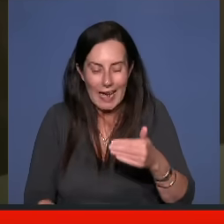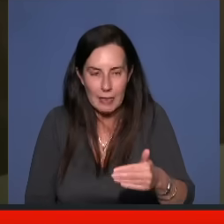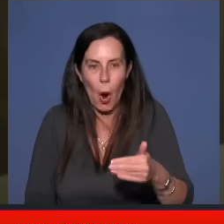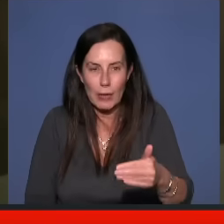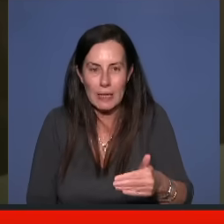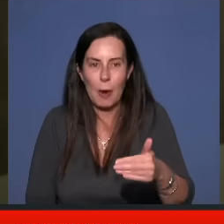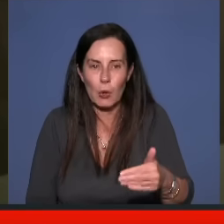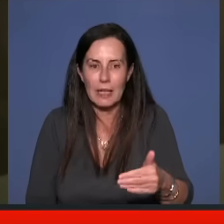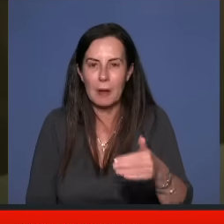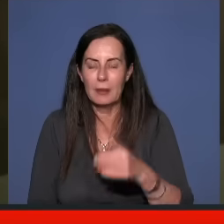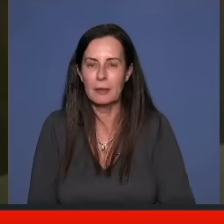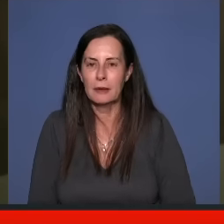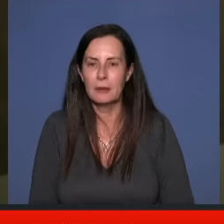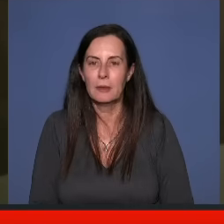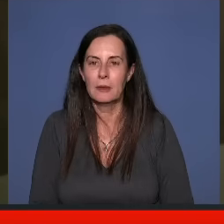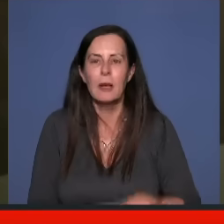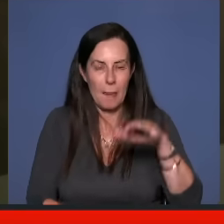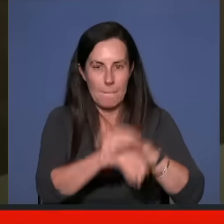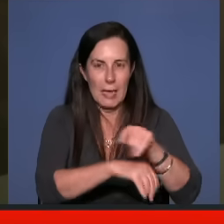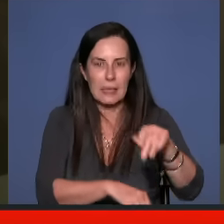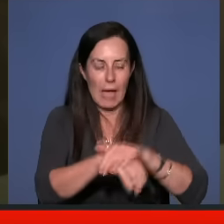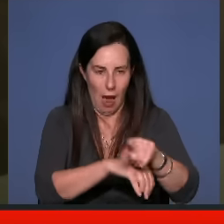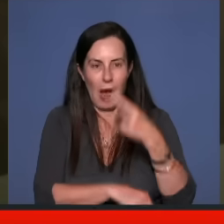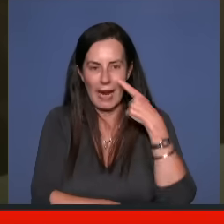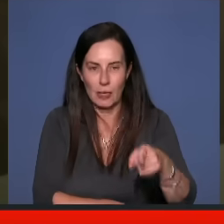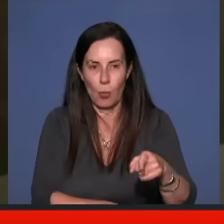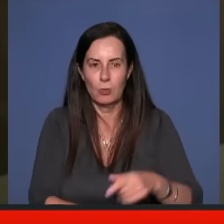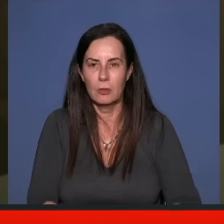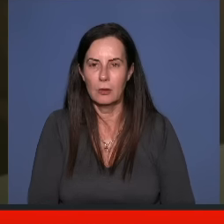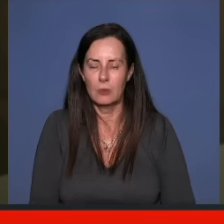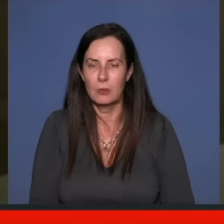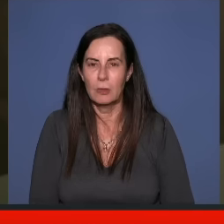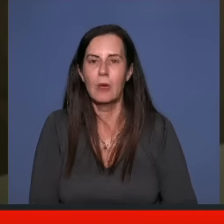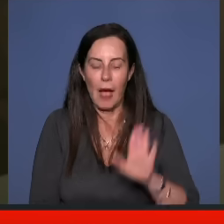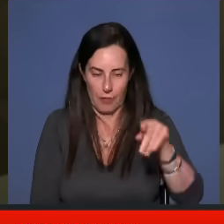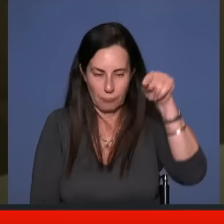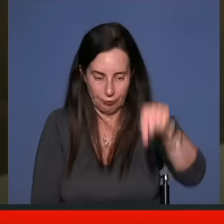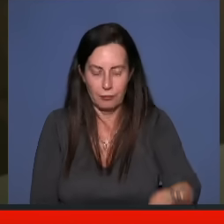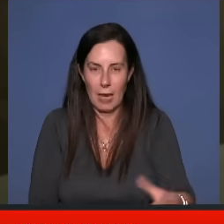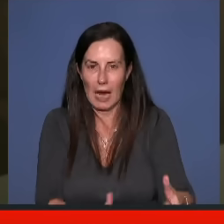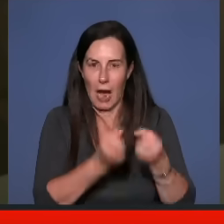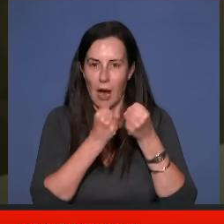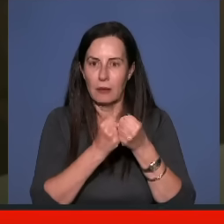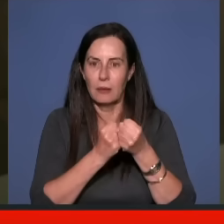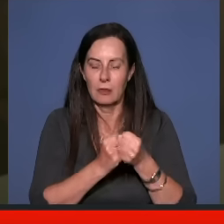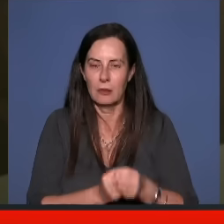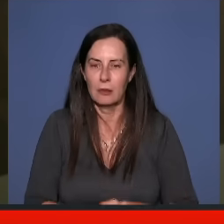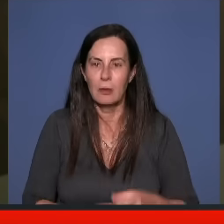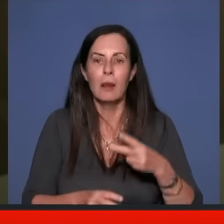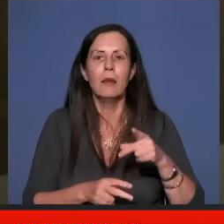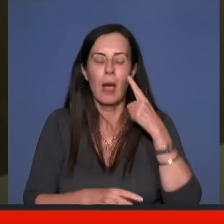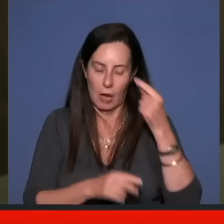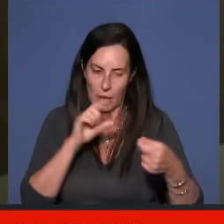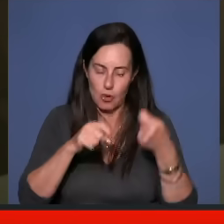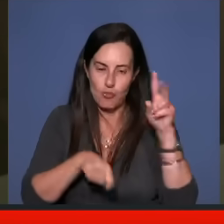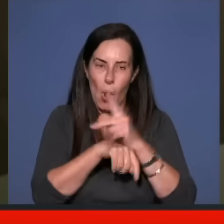כן. מזהה אותך. חלפנו. רשאים כבר לגשת, רשאים לגשת. גנב נקי. רואה, קשר עין,